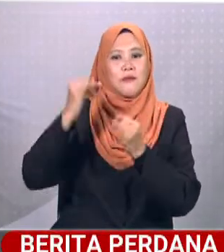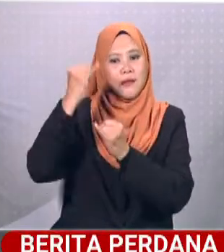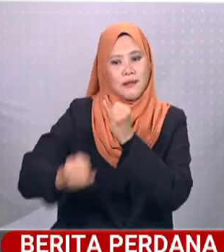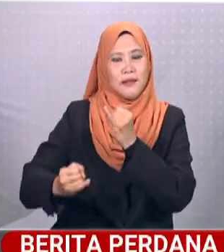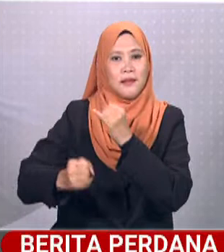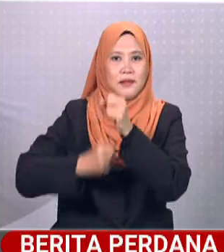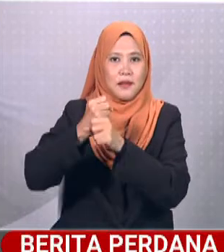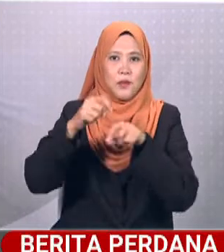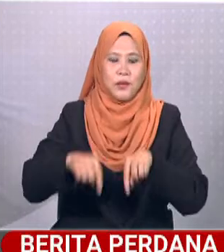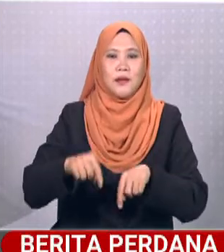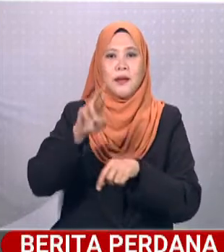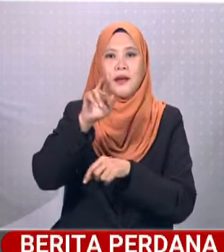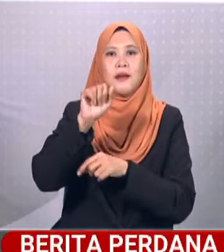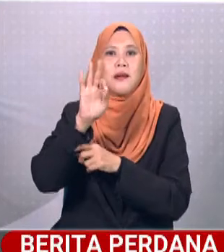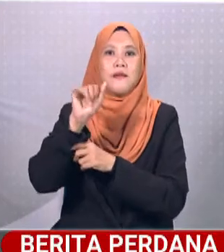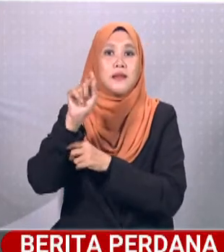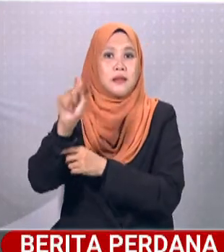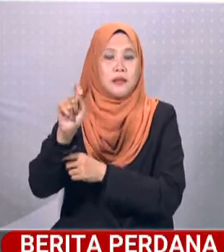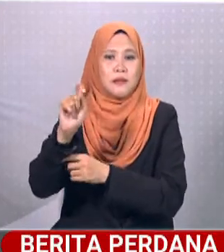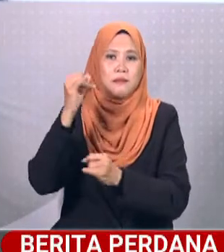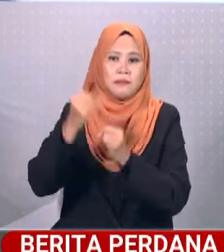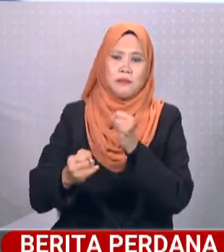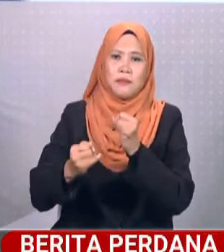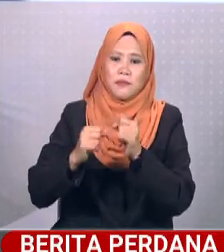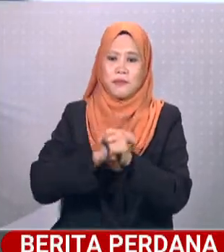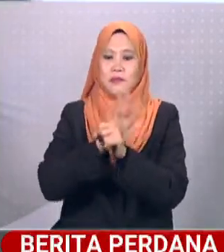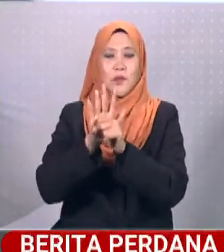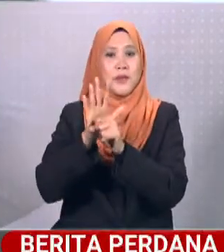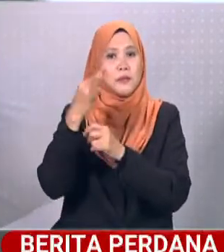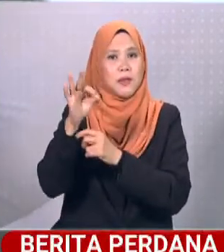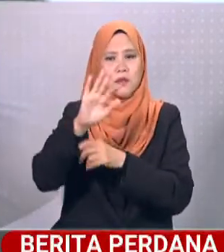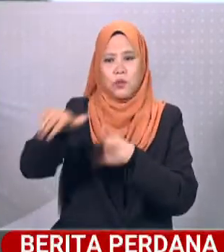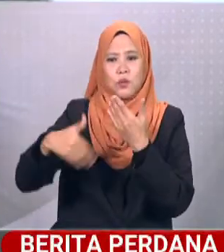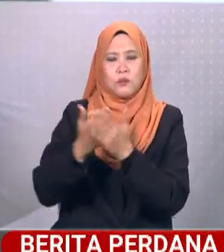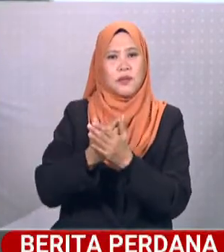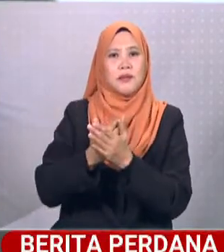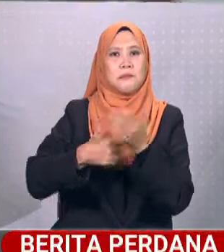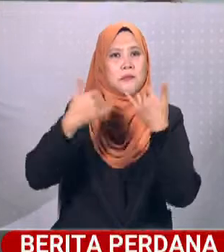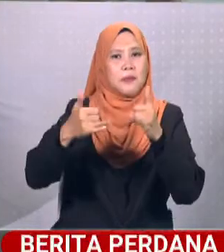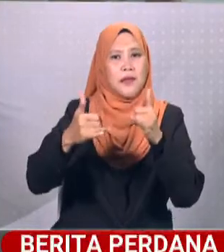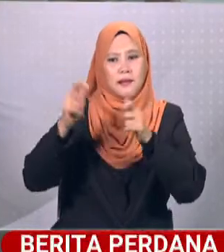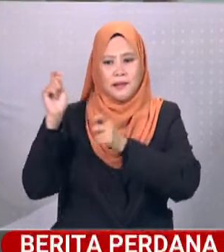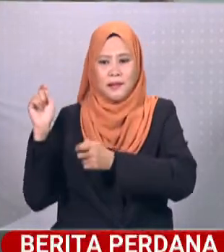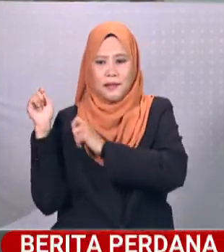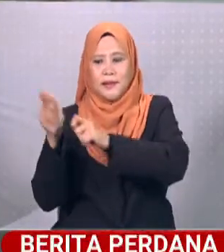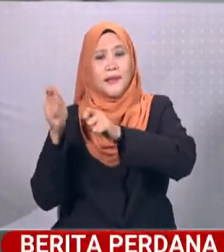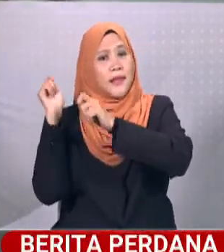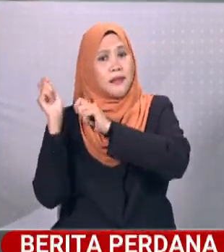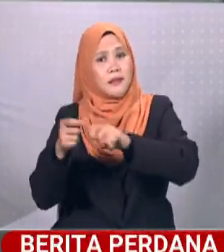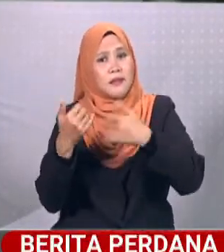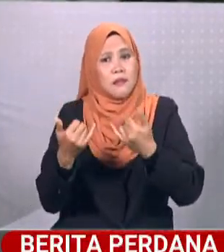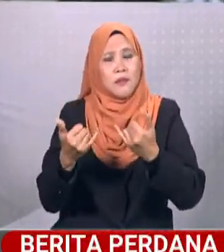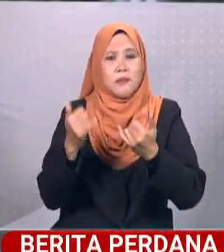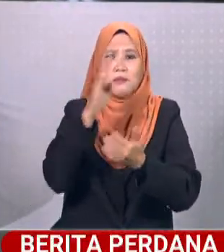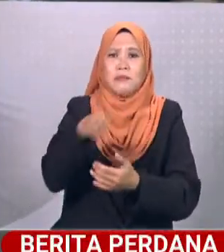ini. RFET turut menerima tamparan akibat COVID-19 apabila kesemua kejohanan tenis di Spanyol terpaksa